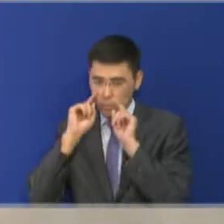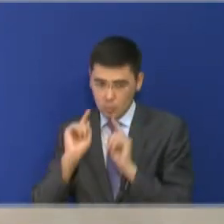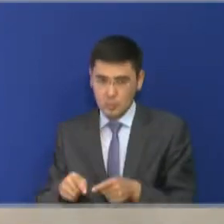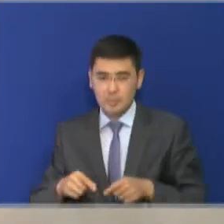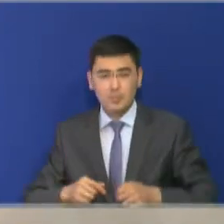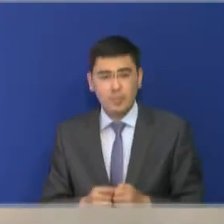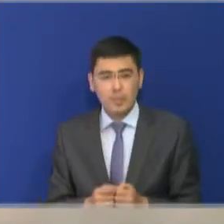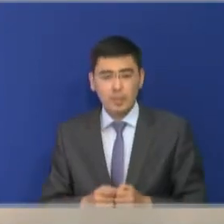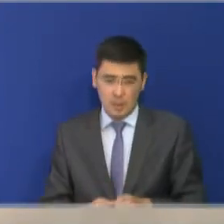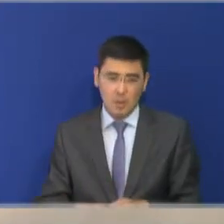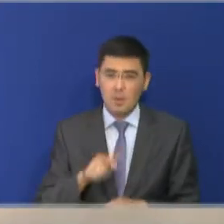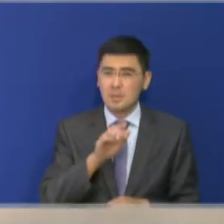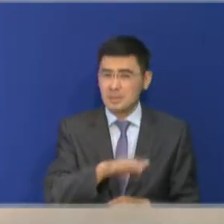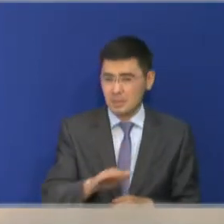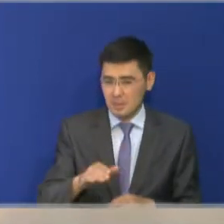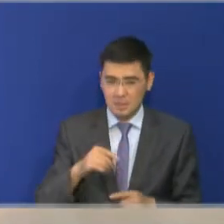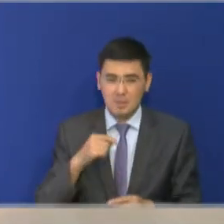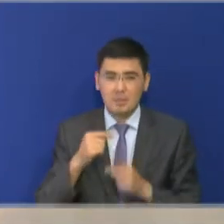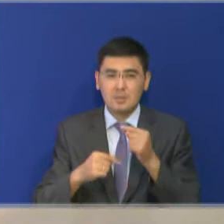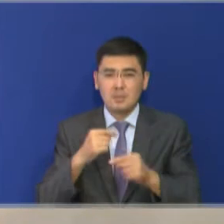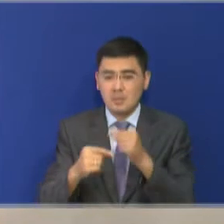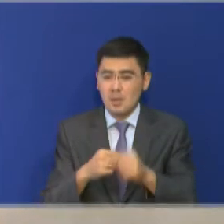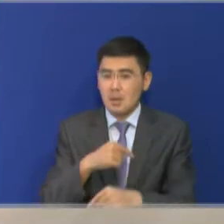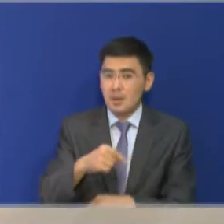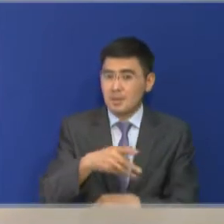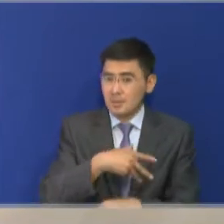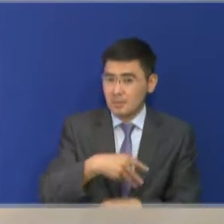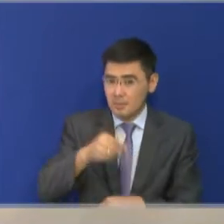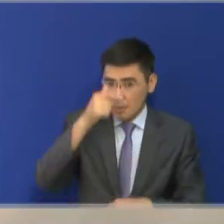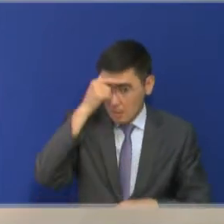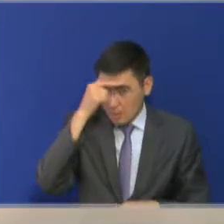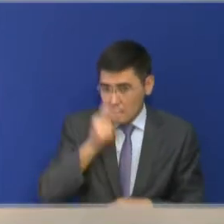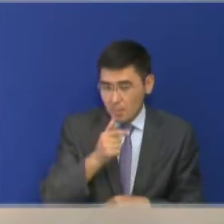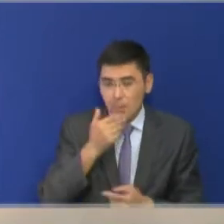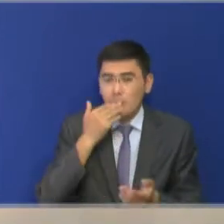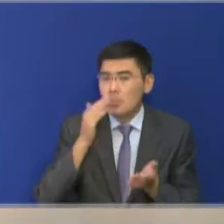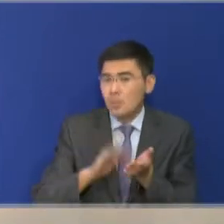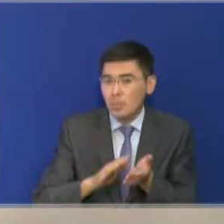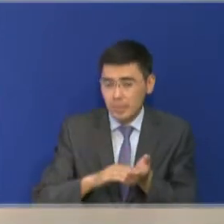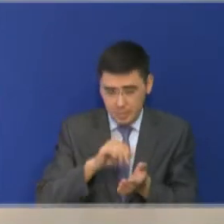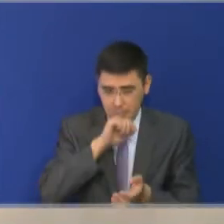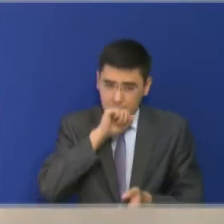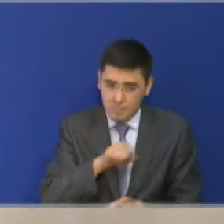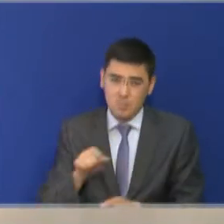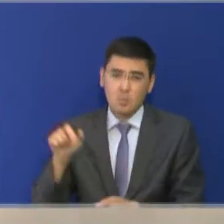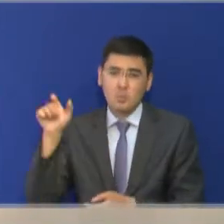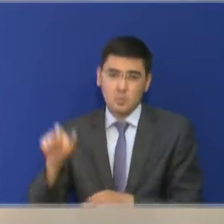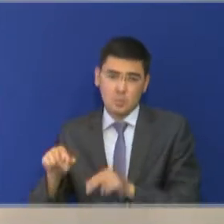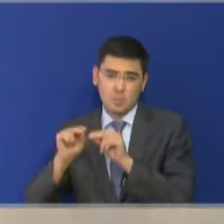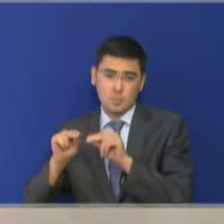және білім сапасының әсер ететін фактор әрине ол педагогтардың мәртебесі мен кәсіби